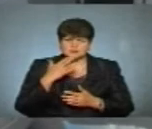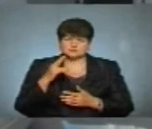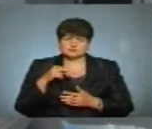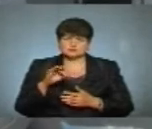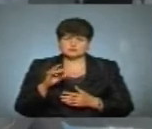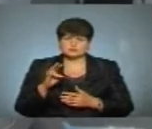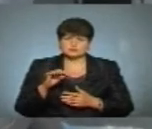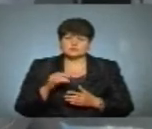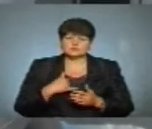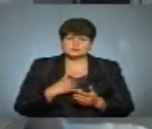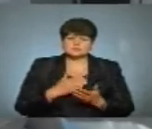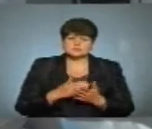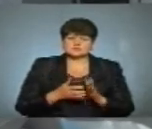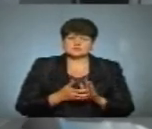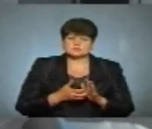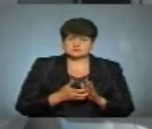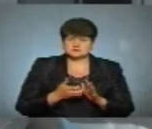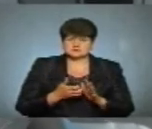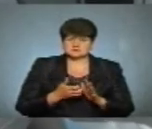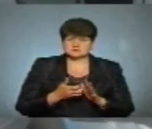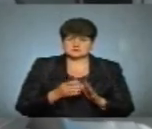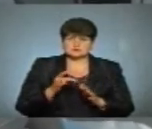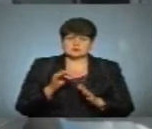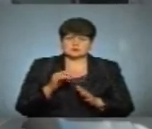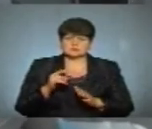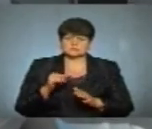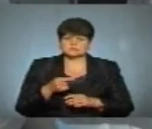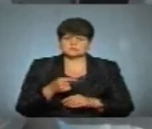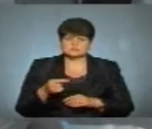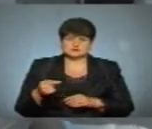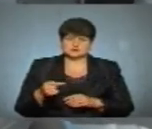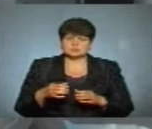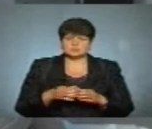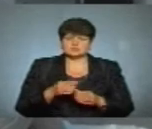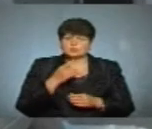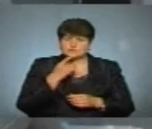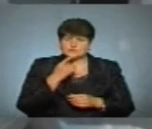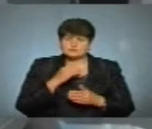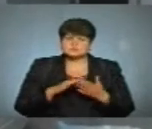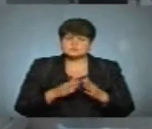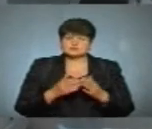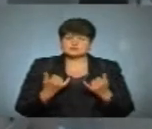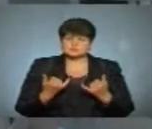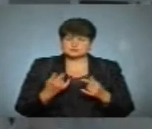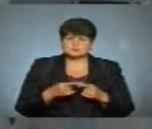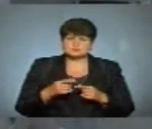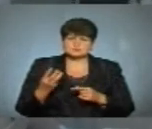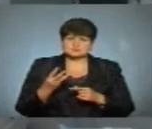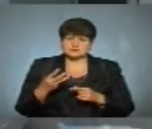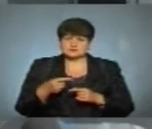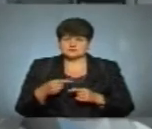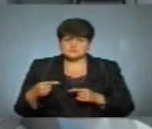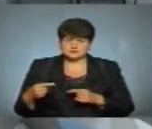у нас є нестача все ж таки резус від'ємних груп крові. І станом на сьогодні це третя від'ємна